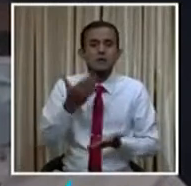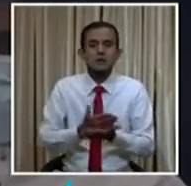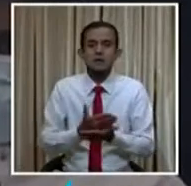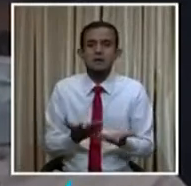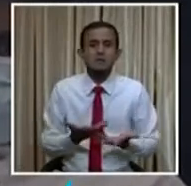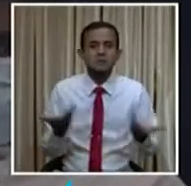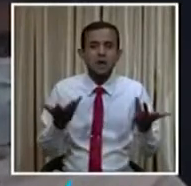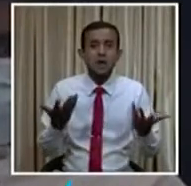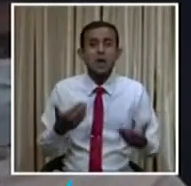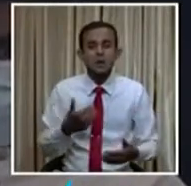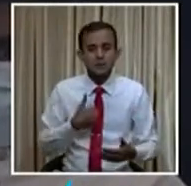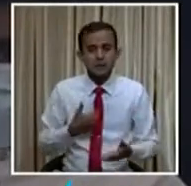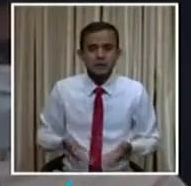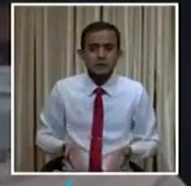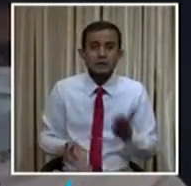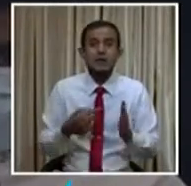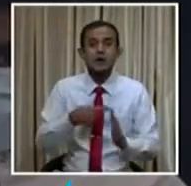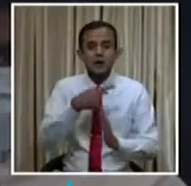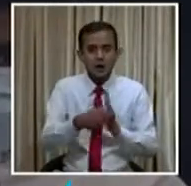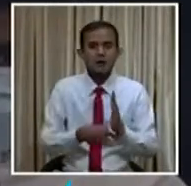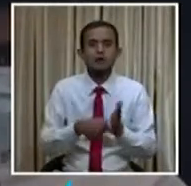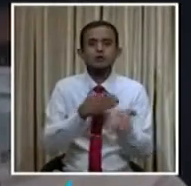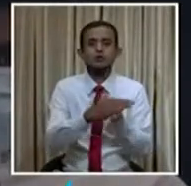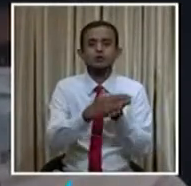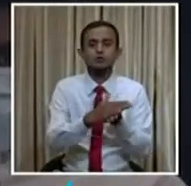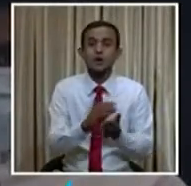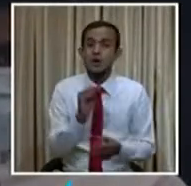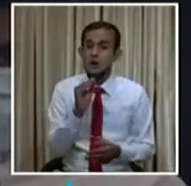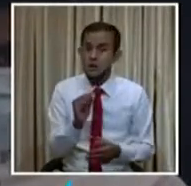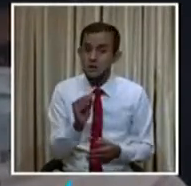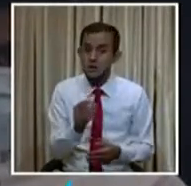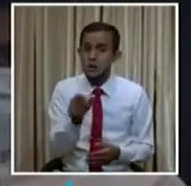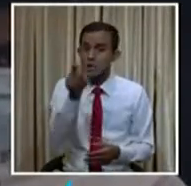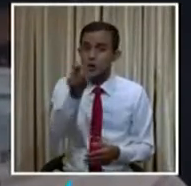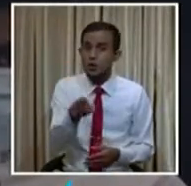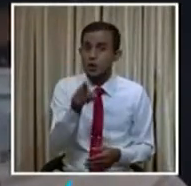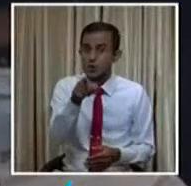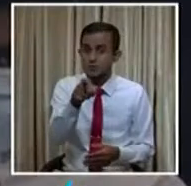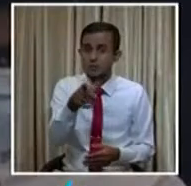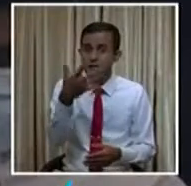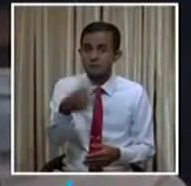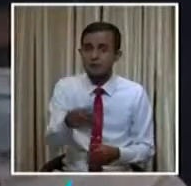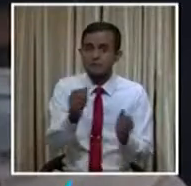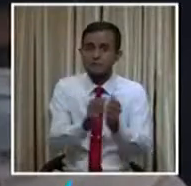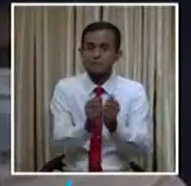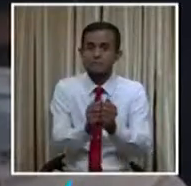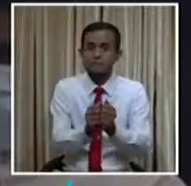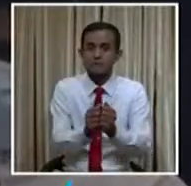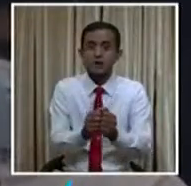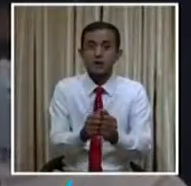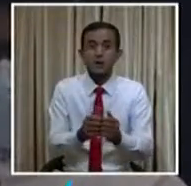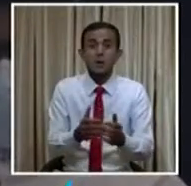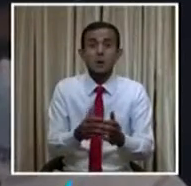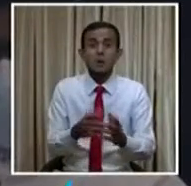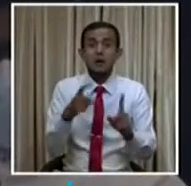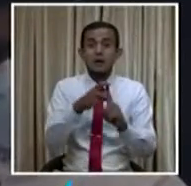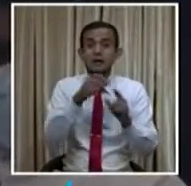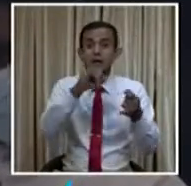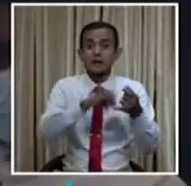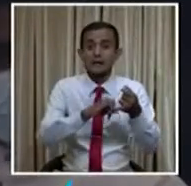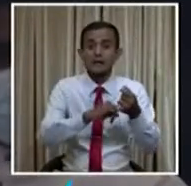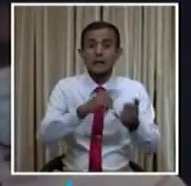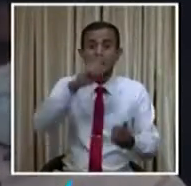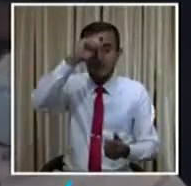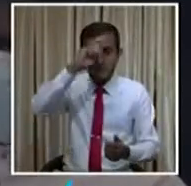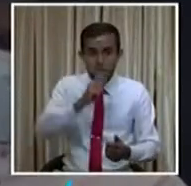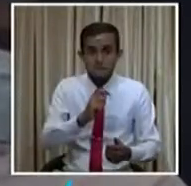කරන්න බෑ මොකද මගේ ගමන තියෙන්නේ රට වෙනුවෙන් හැබැයි තමුන්නාසය ඔය කරපු වැඩෙන් මහාමාන්‍ය ඩී.ඒ. සේනානායක